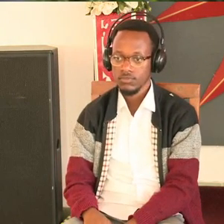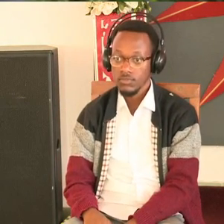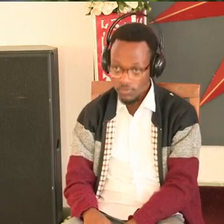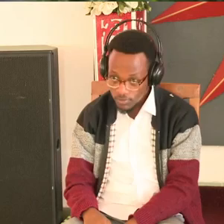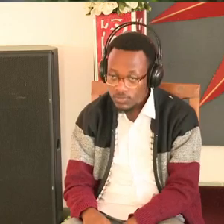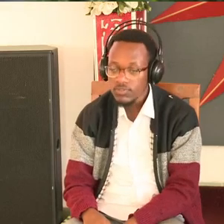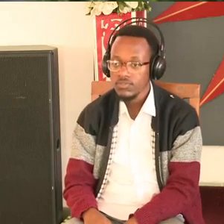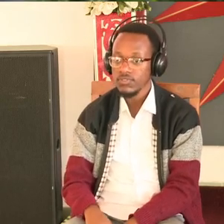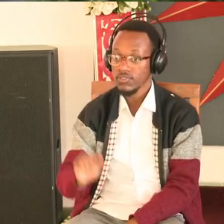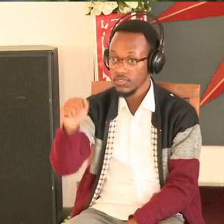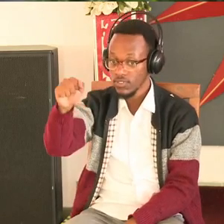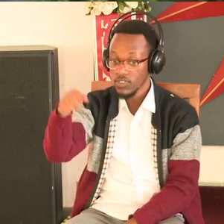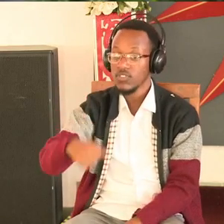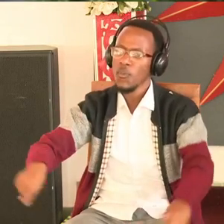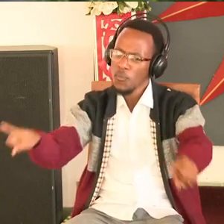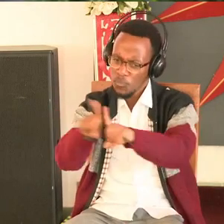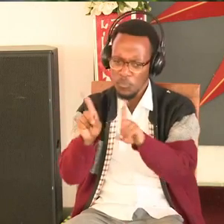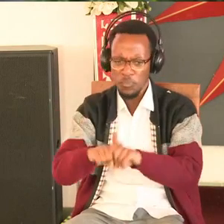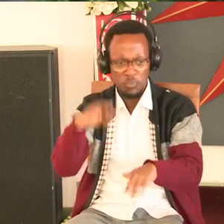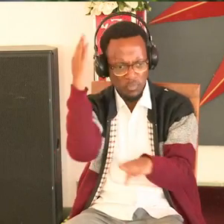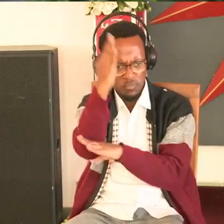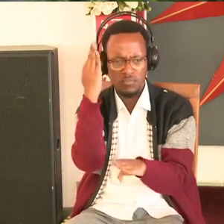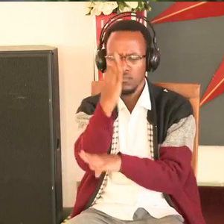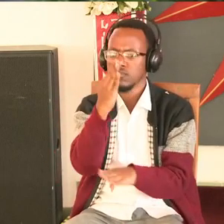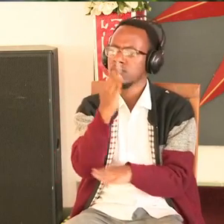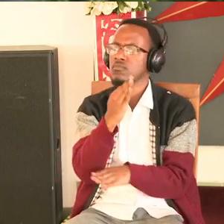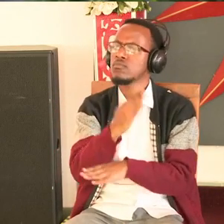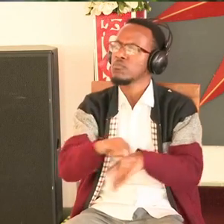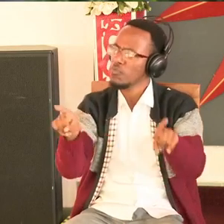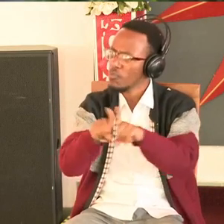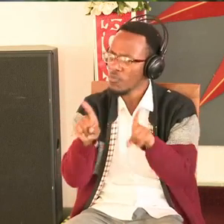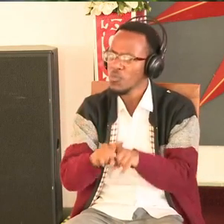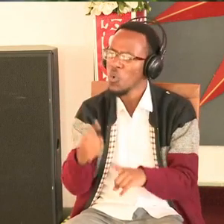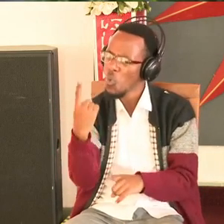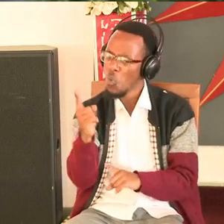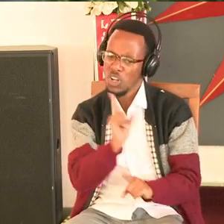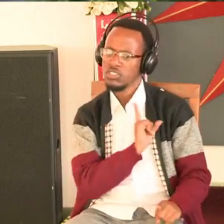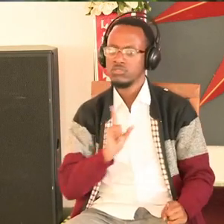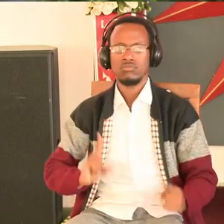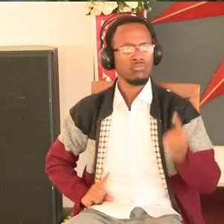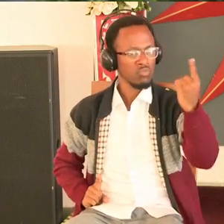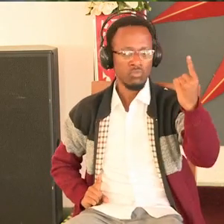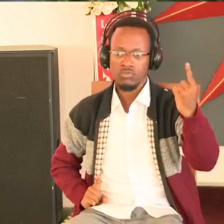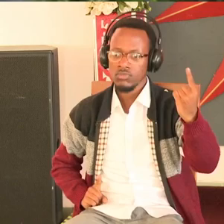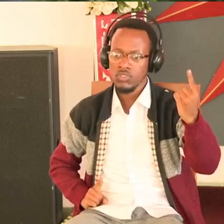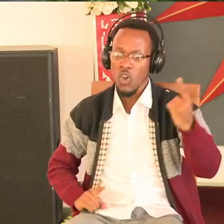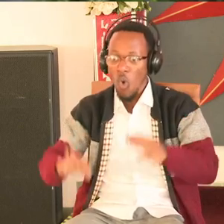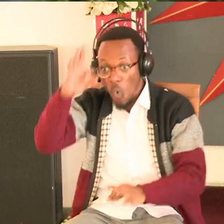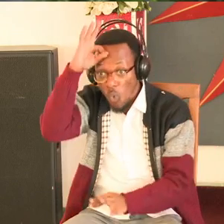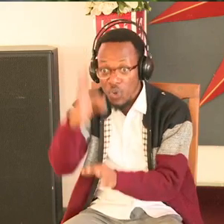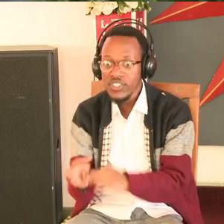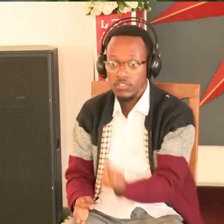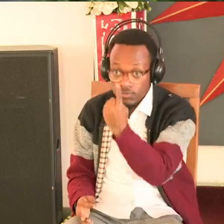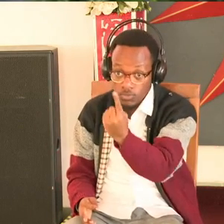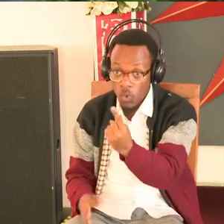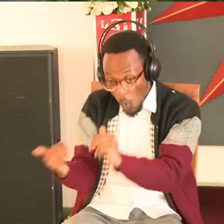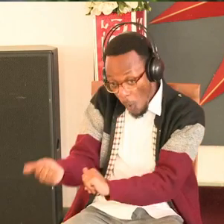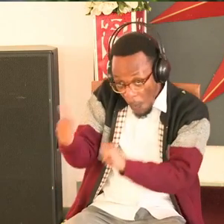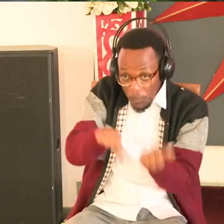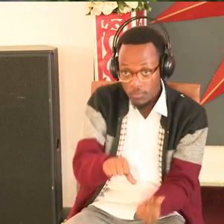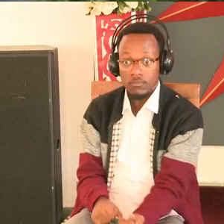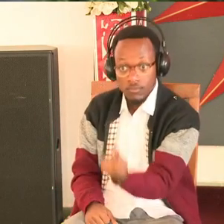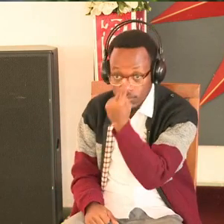cy'umwimerere la même byabibwirizwa bya mbere mwami umwe kwizera kumwe umubatiza